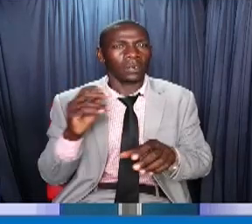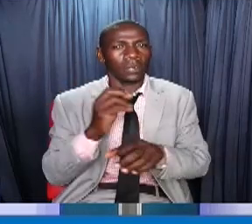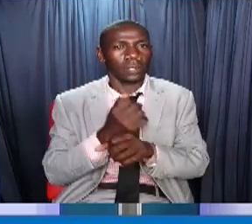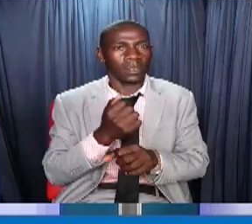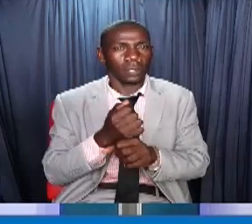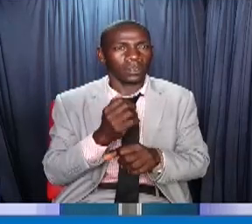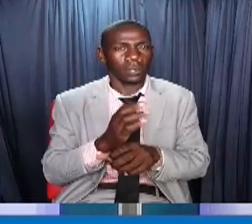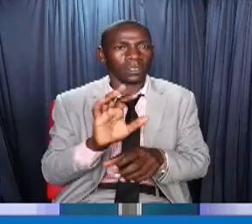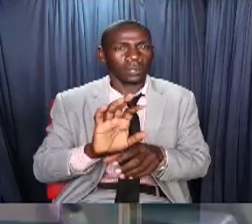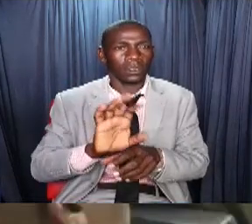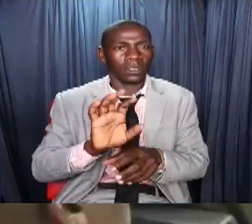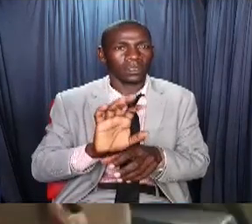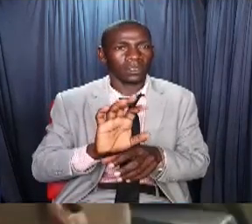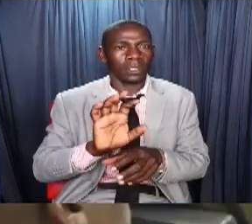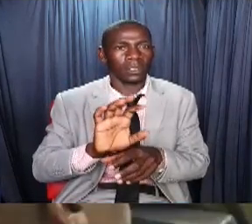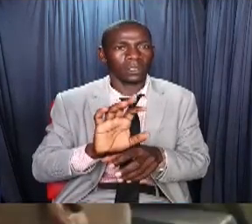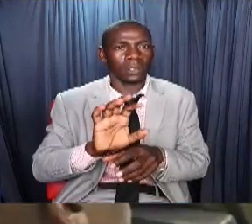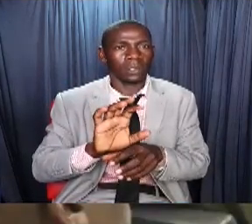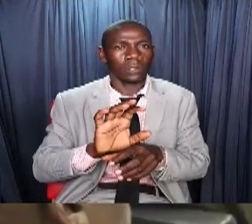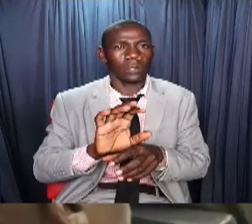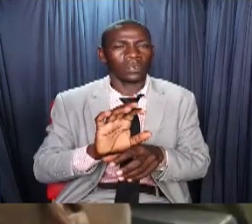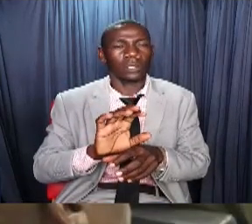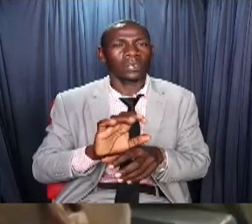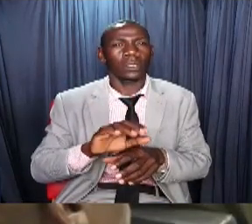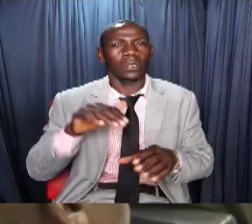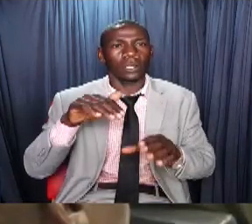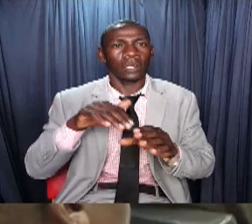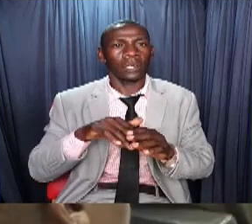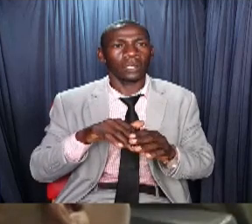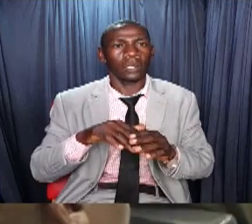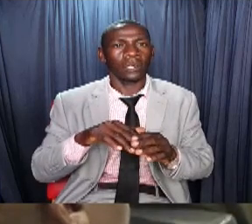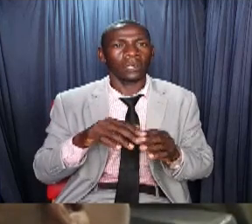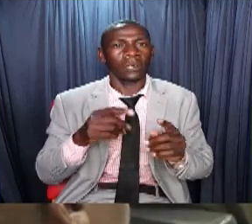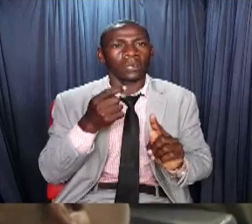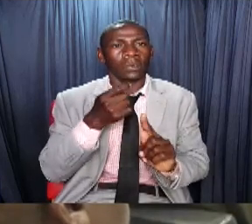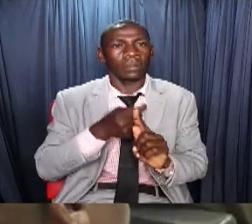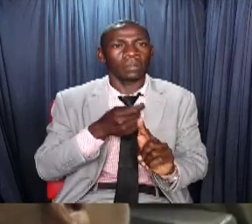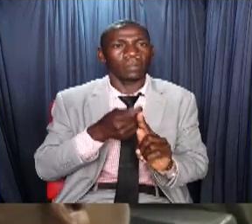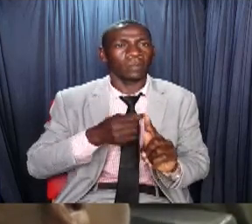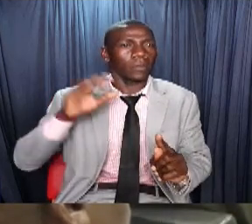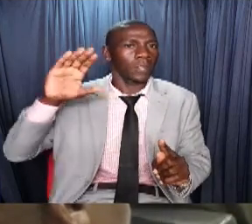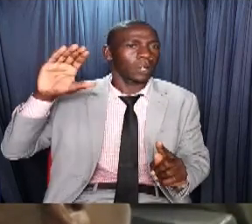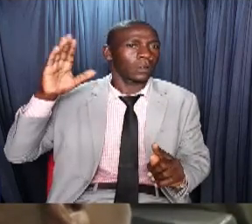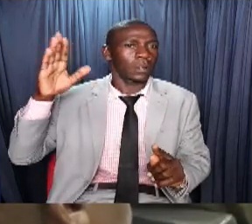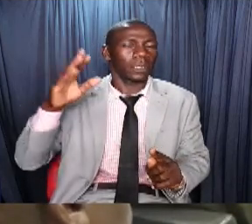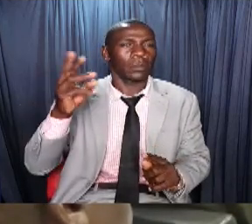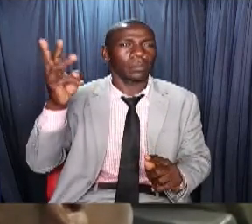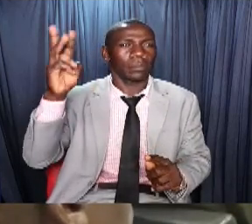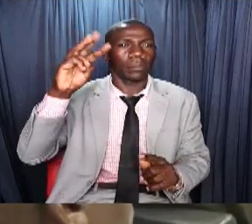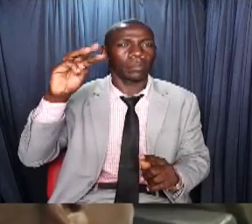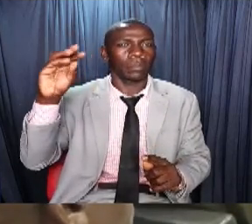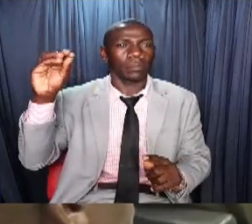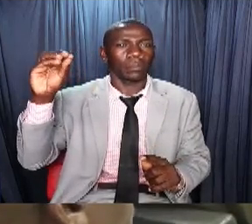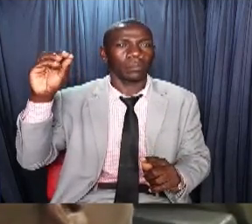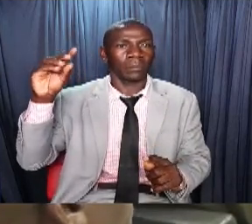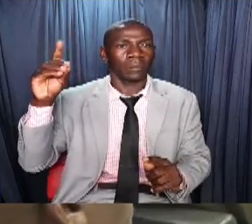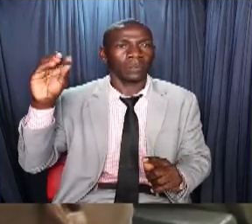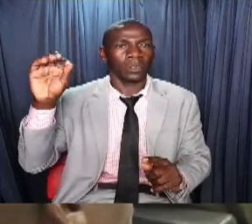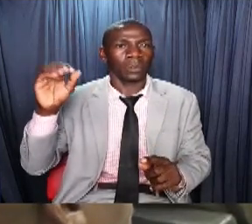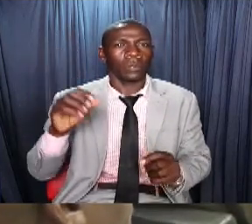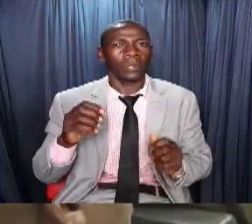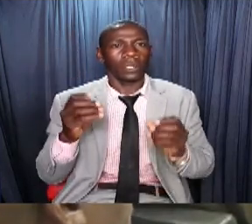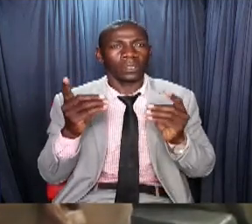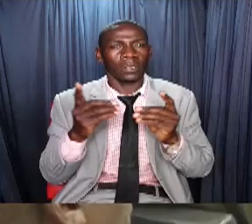katika kanisa la Miracle Revival Fellowship Pentecostal, tawi la Kinagoni, Mdomo. Leo